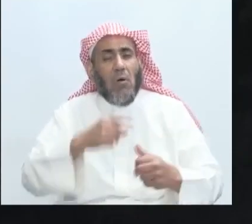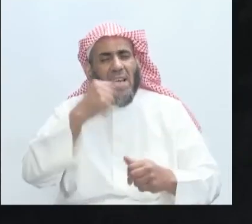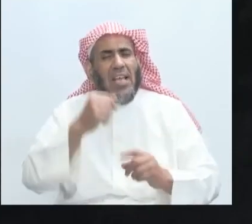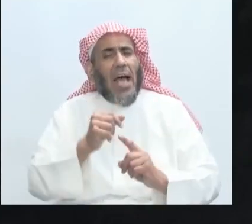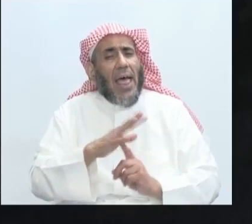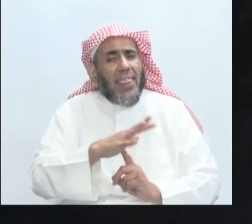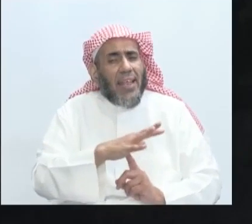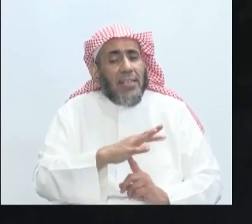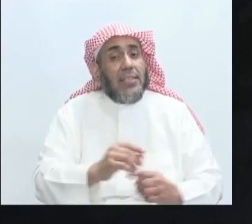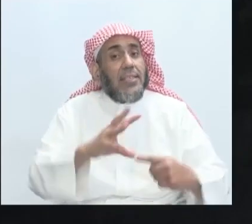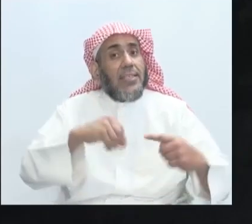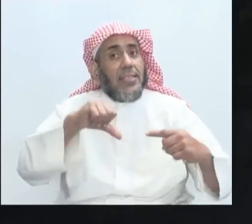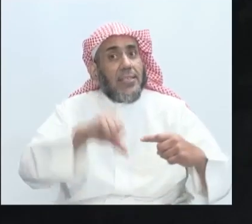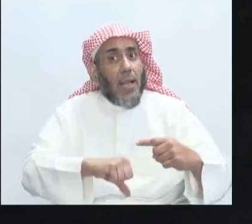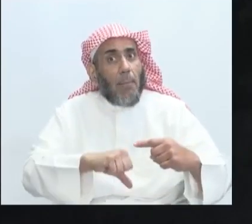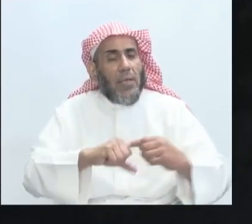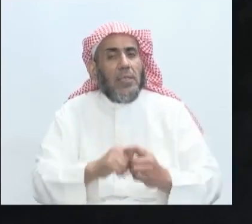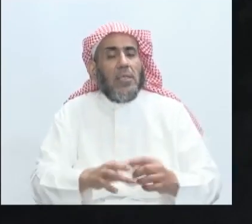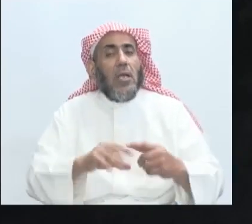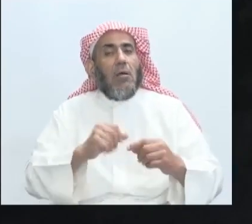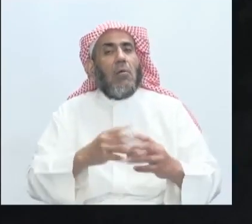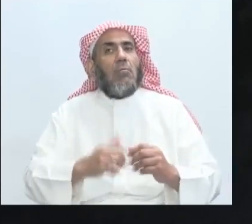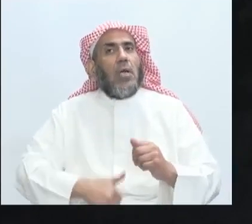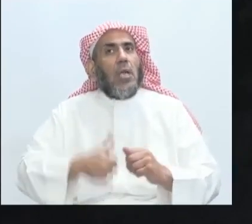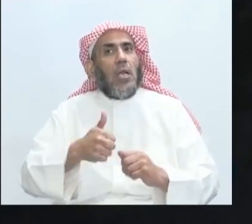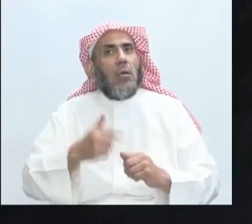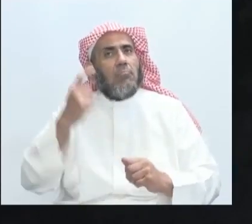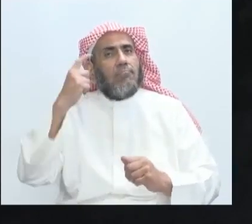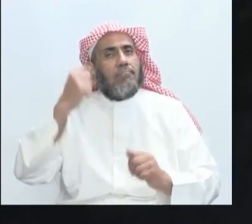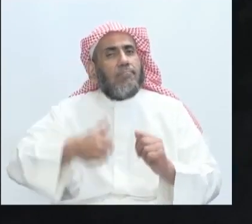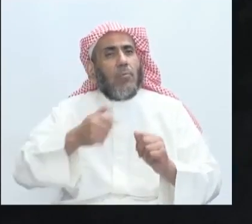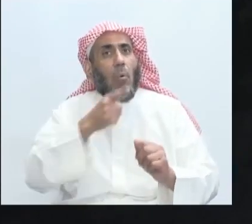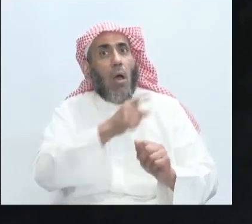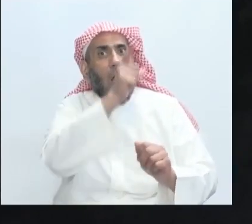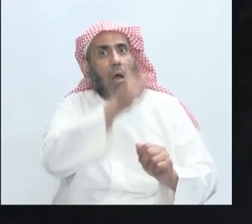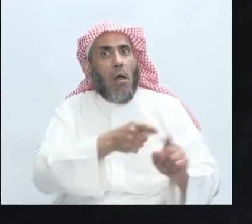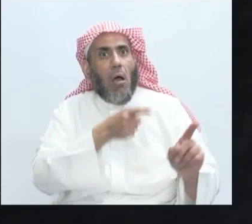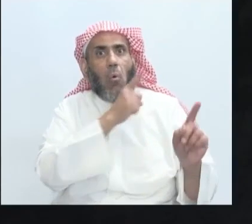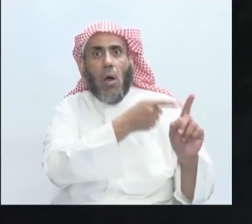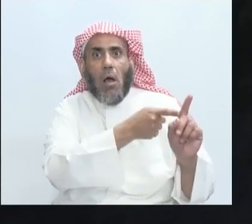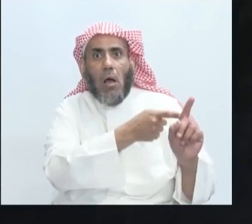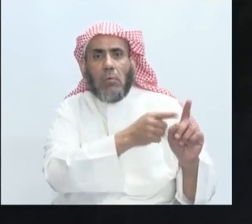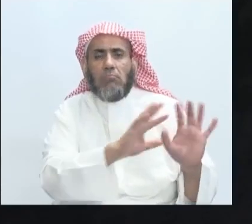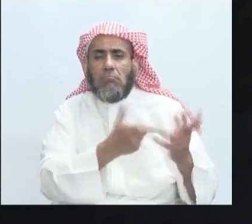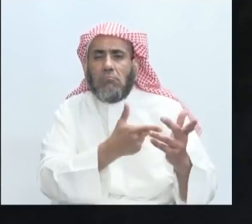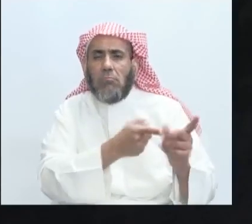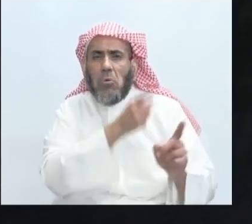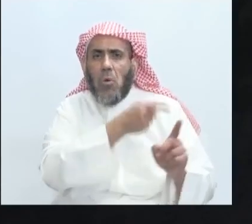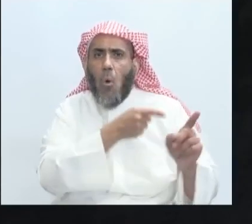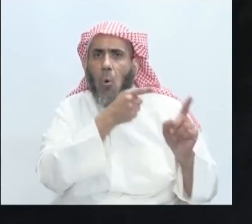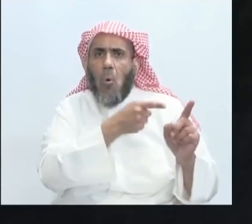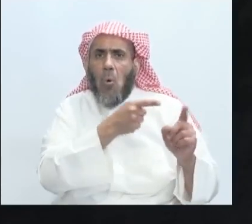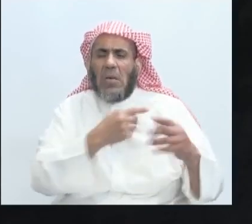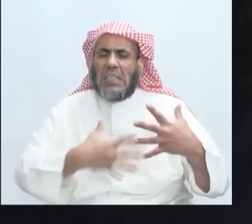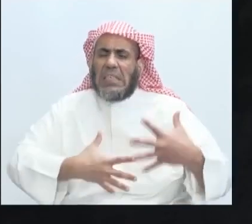اثرت سلبا فاننا نستطيع ان نتعرف او نطلق على هذا الشخص لديه